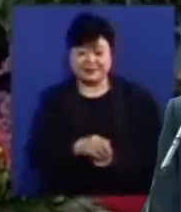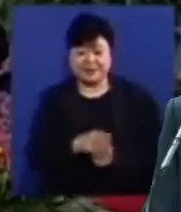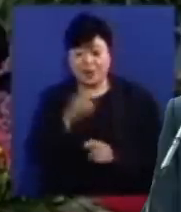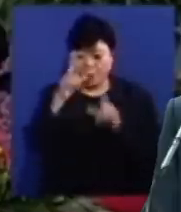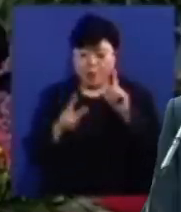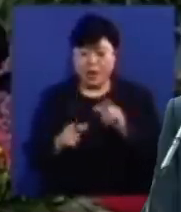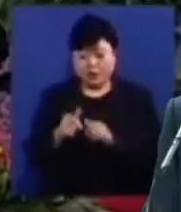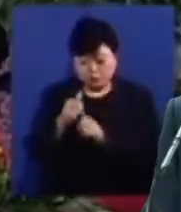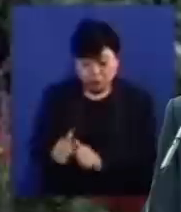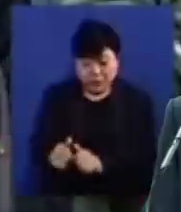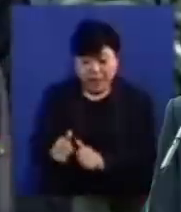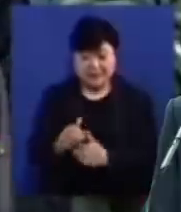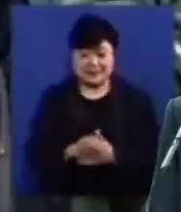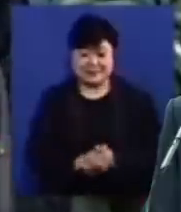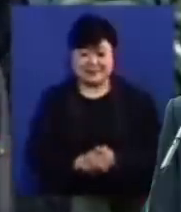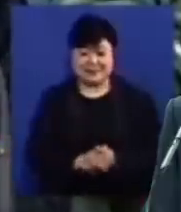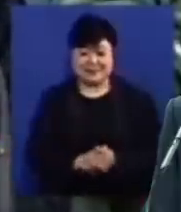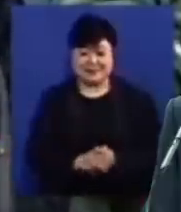모양을 쫓아서